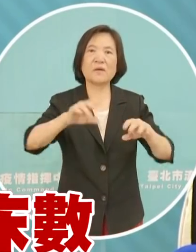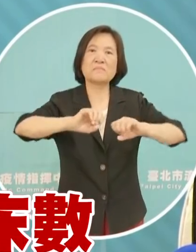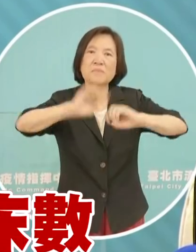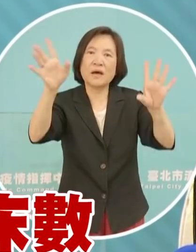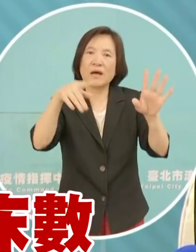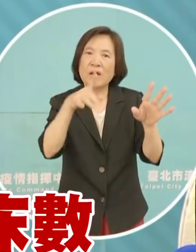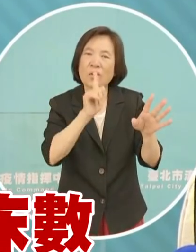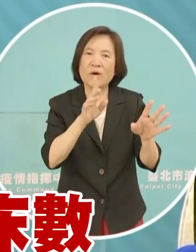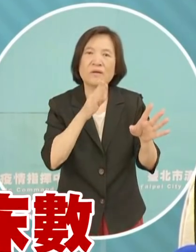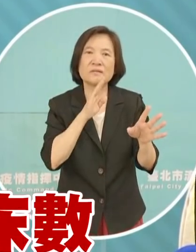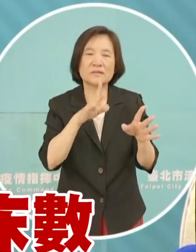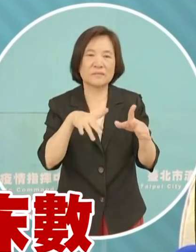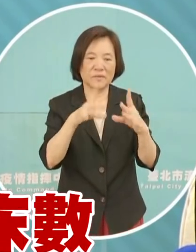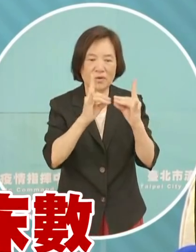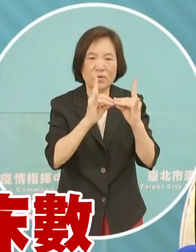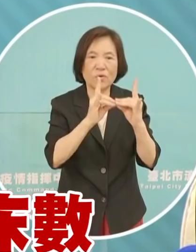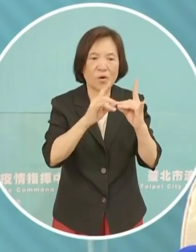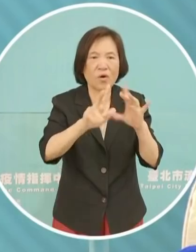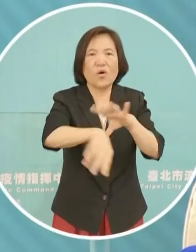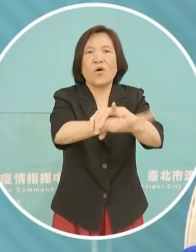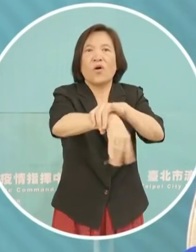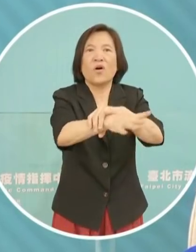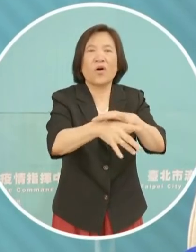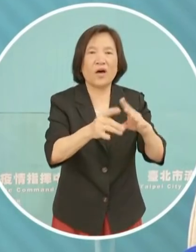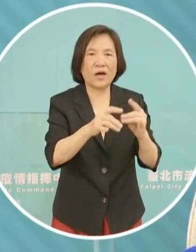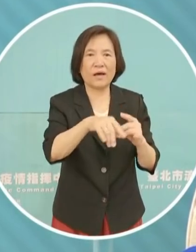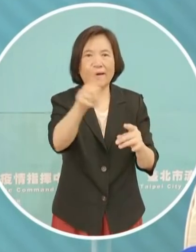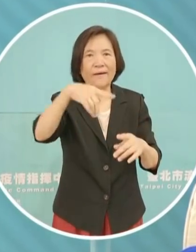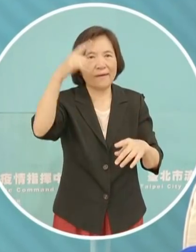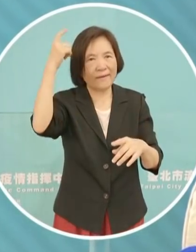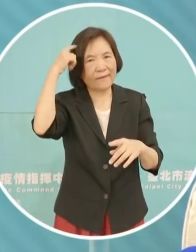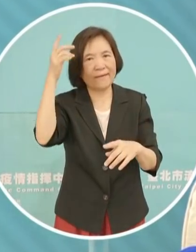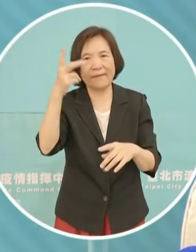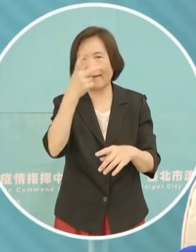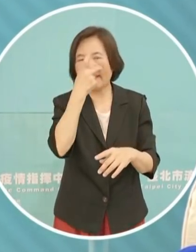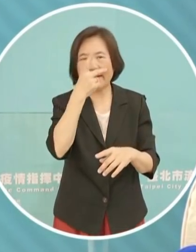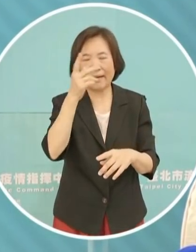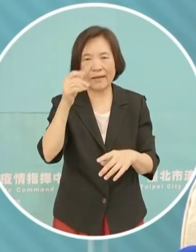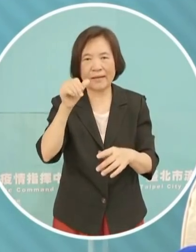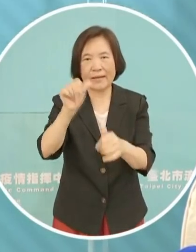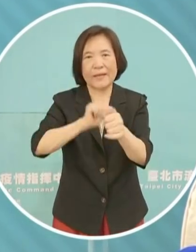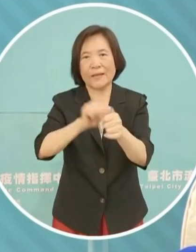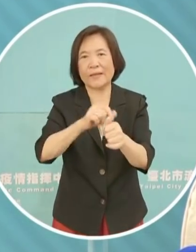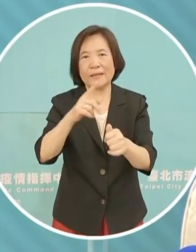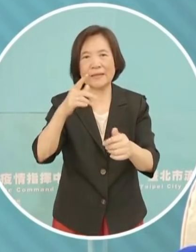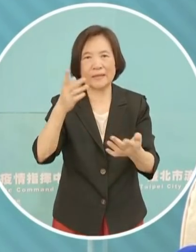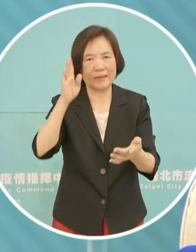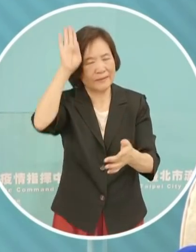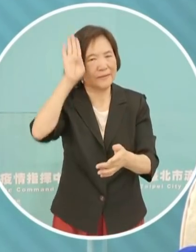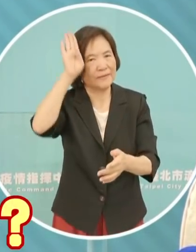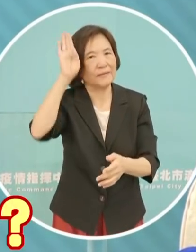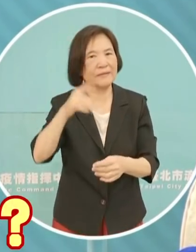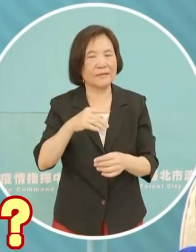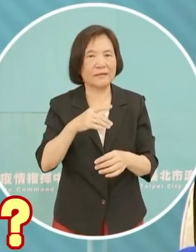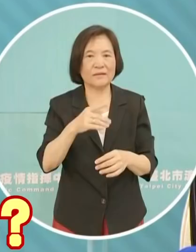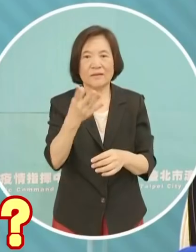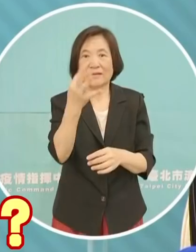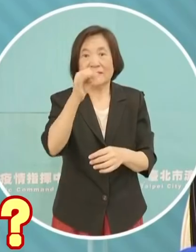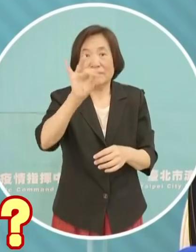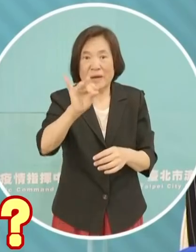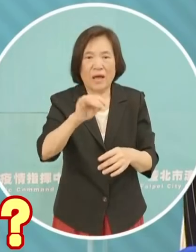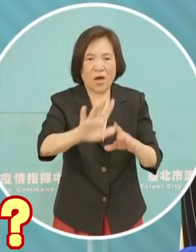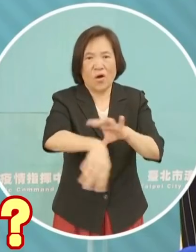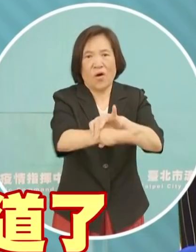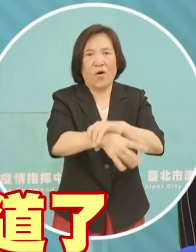说那个空床数哦，阿达嘛空不利，你是怎么可能嘛？什么几百床空